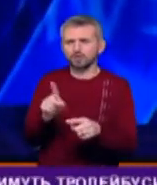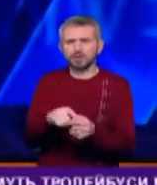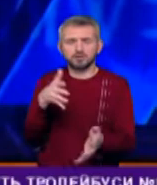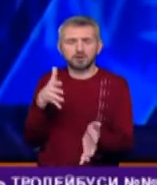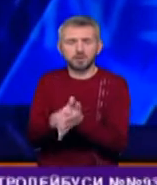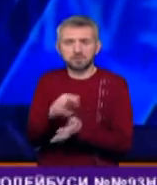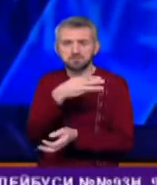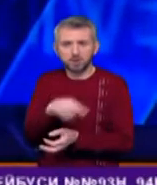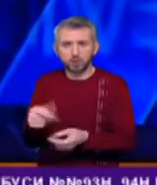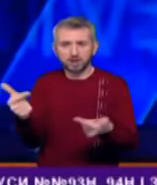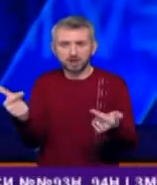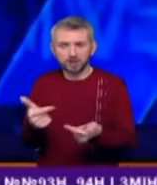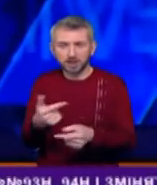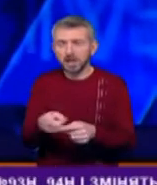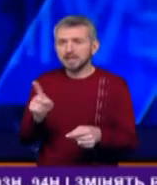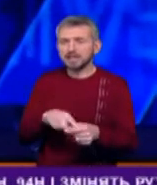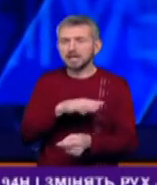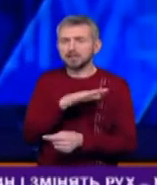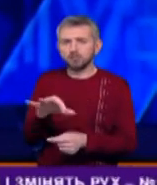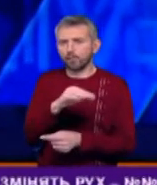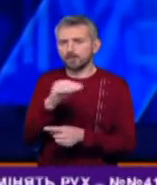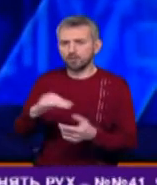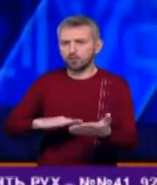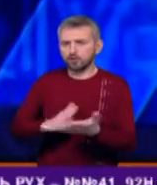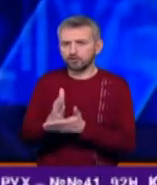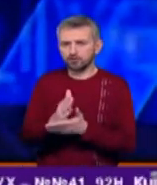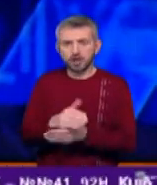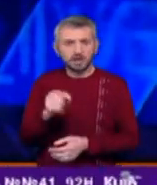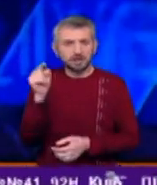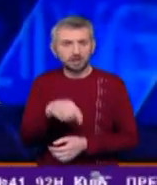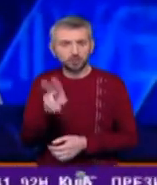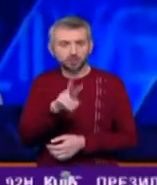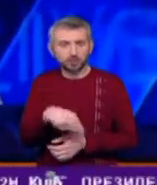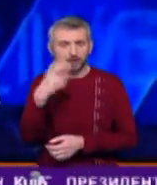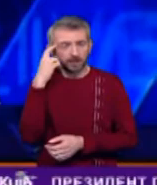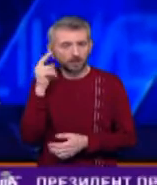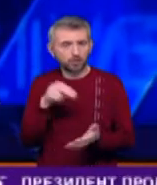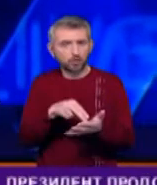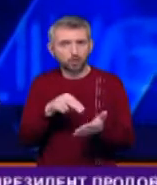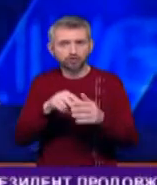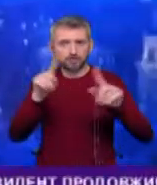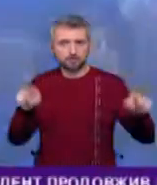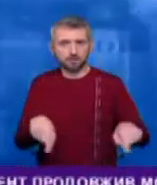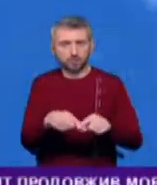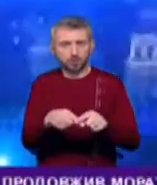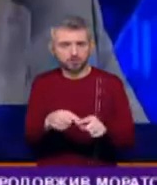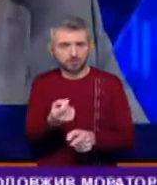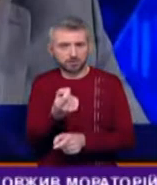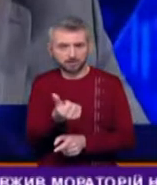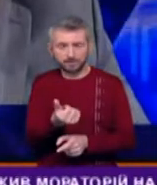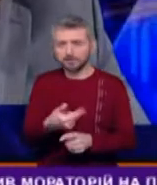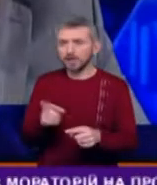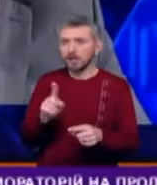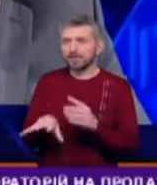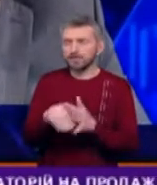мільйони гривень, але це ще не була офіційно політична агітація. Ну так, тисячу доларів в Києві коштує білборд, це так на старті. Вже в виборчий